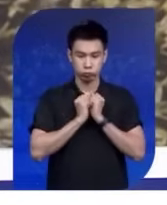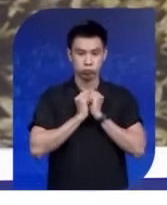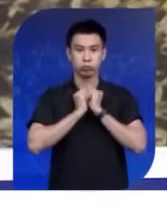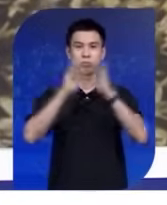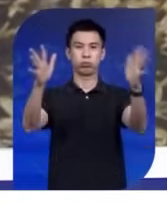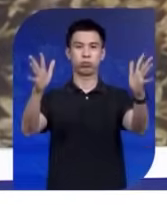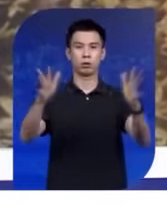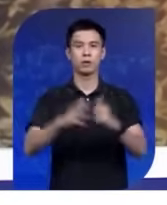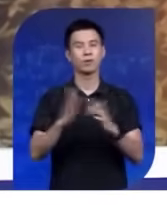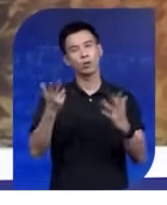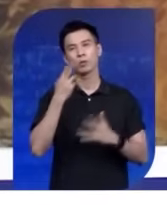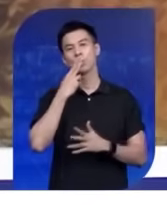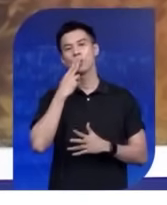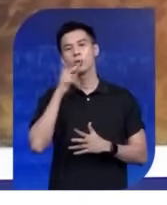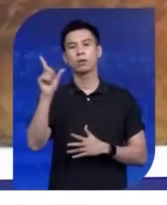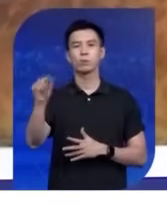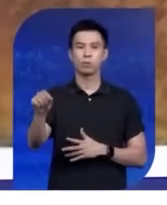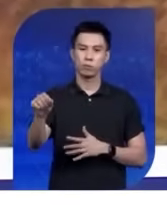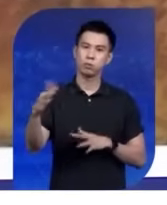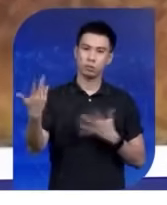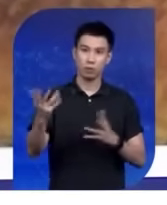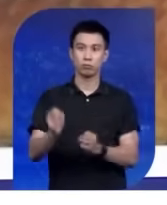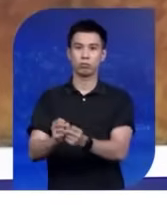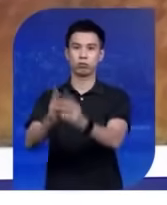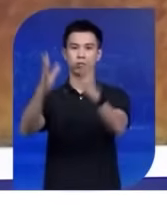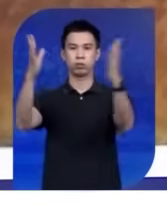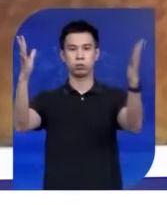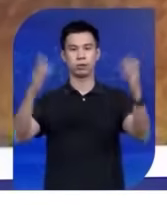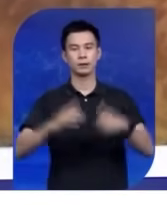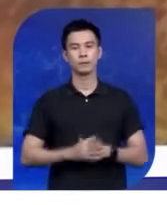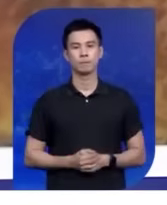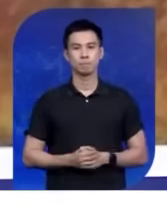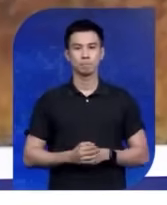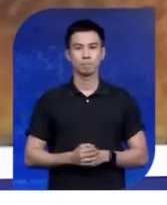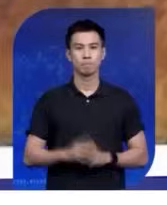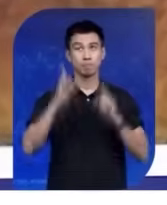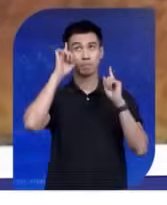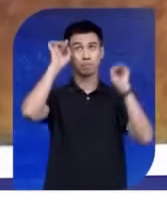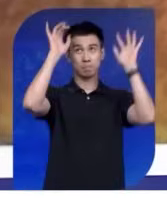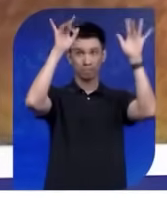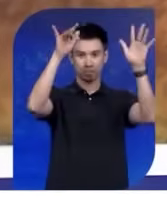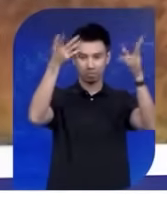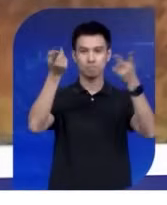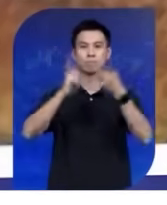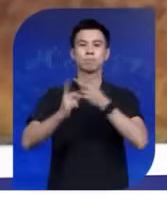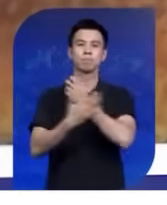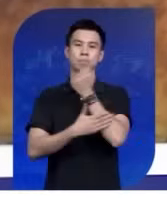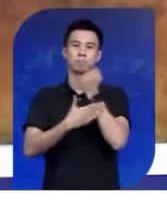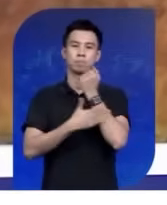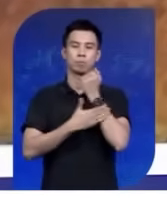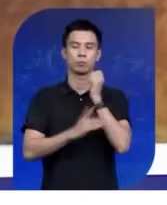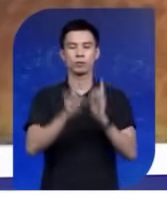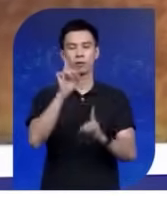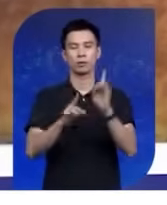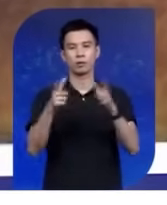lá cũng có thể châm ngòi thành đám cháy lớn ngoài yếu tố thời tiết khu vực miền Trung có diện tích rừng trồng lớn nhất cả